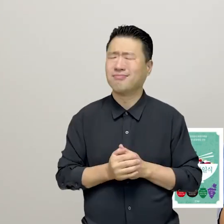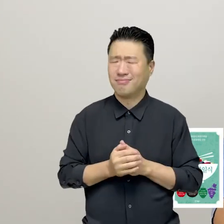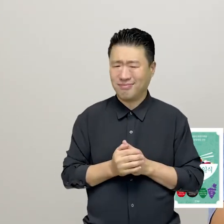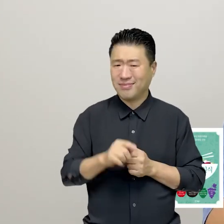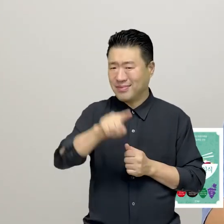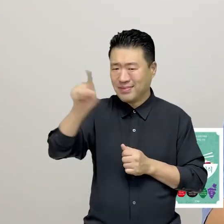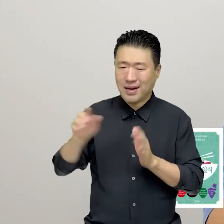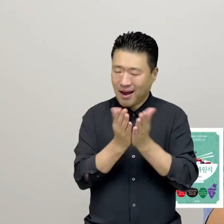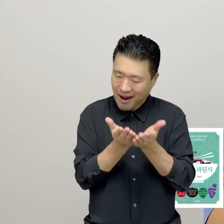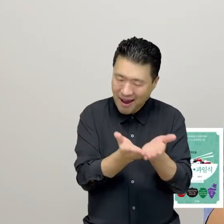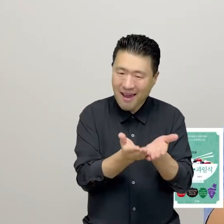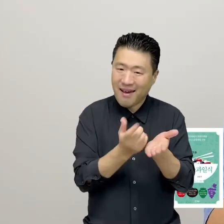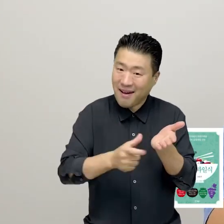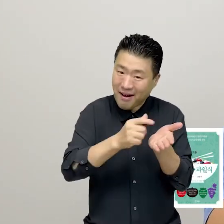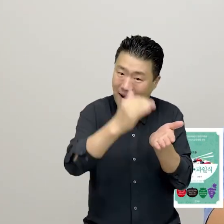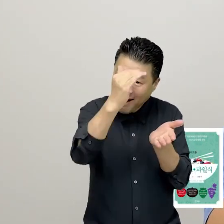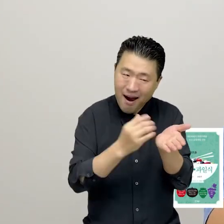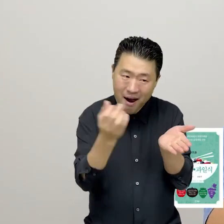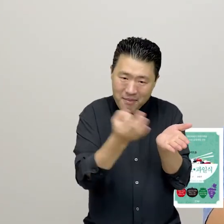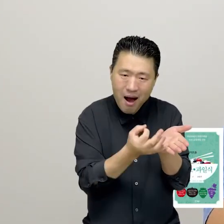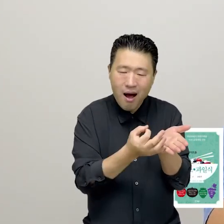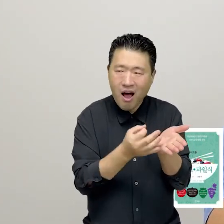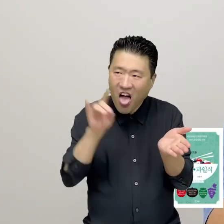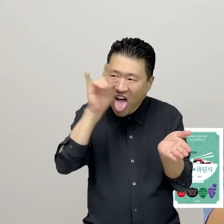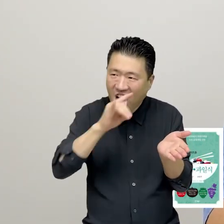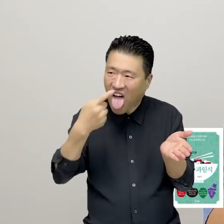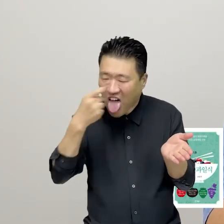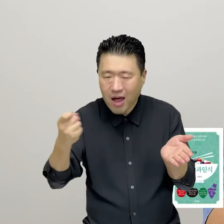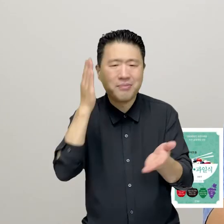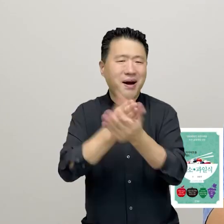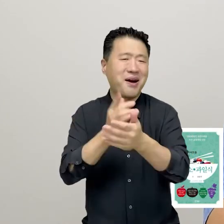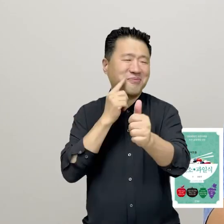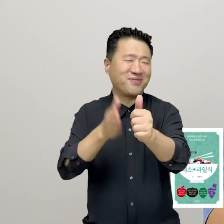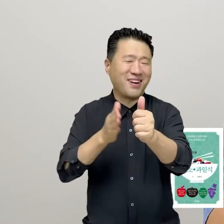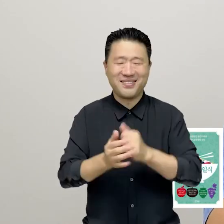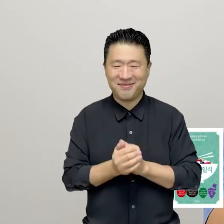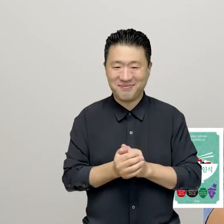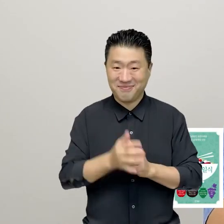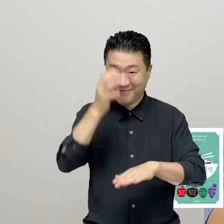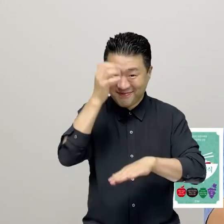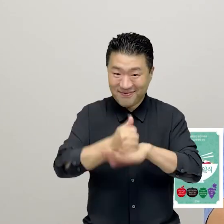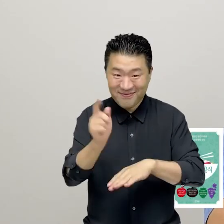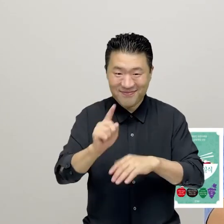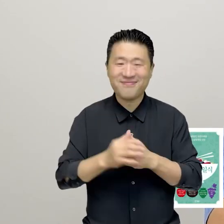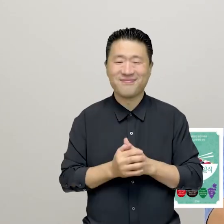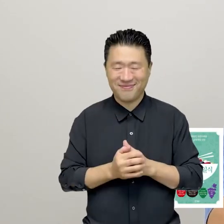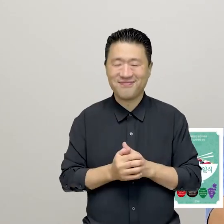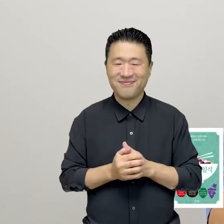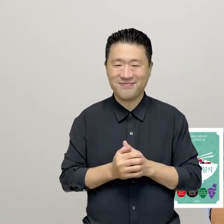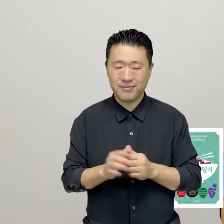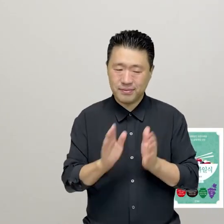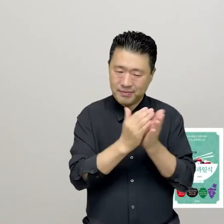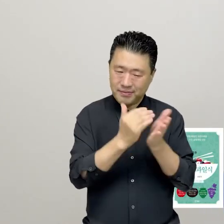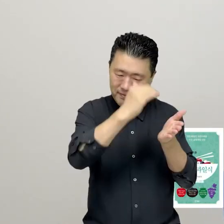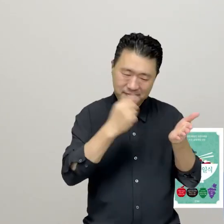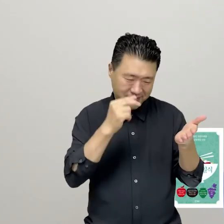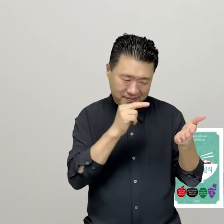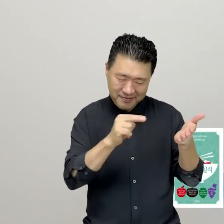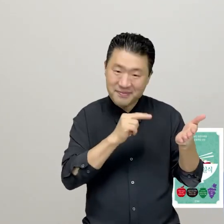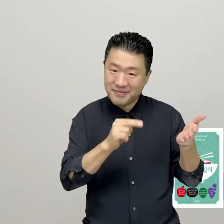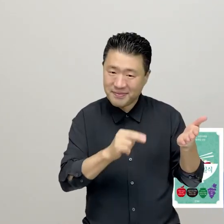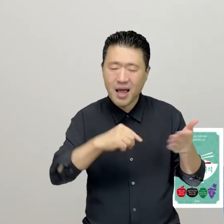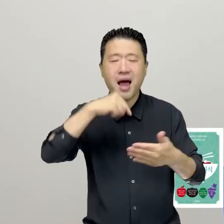부족하다라는 얘기는 제 책을 통해서 더 이상 현혹되지 않으시길 바랍니다. 마지막으로 제